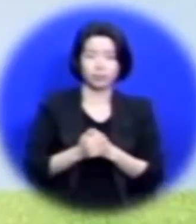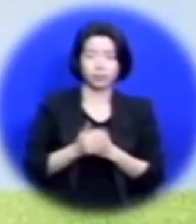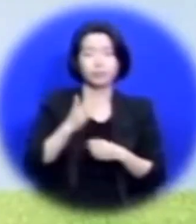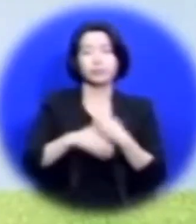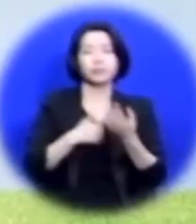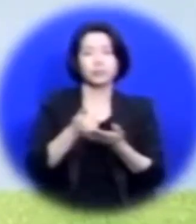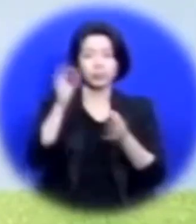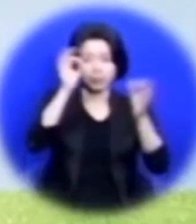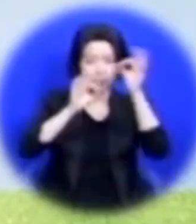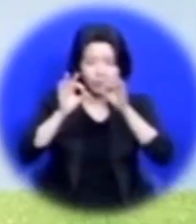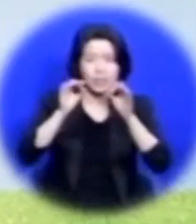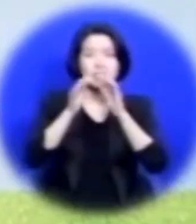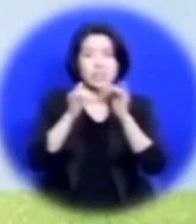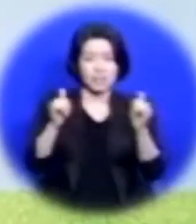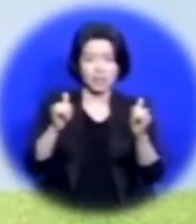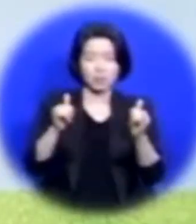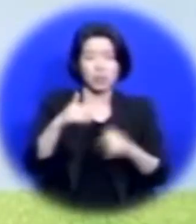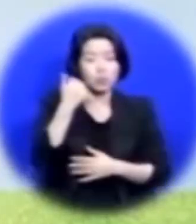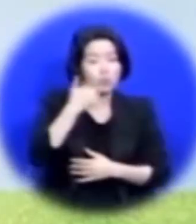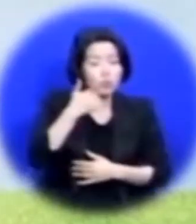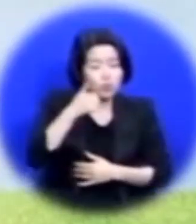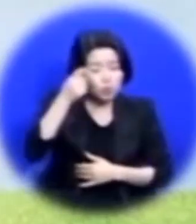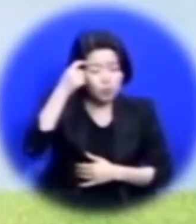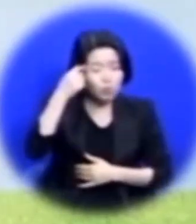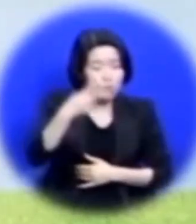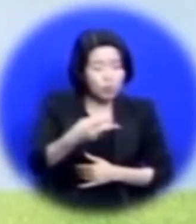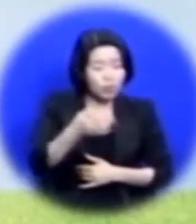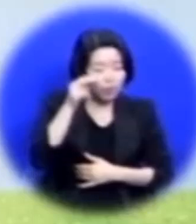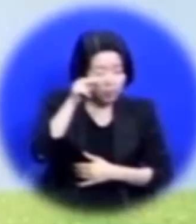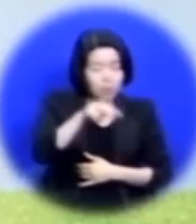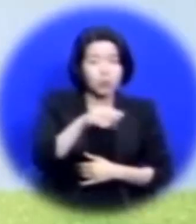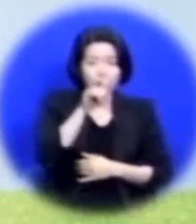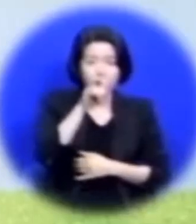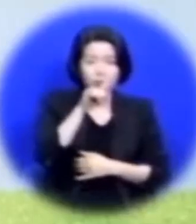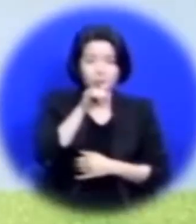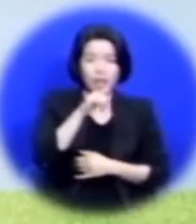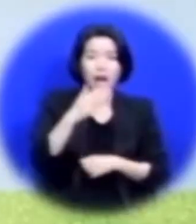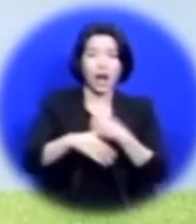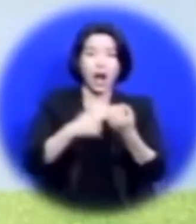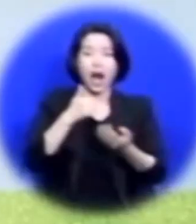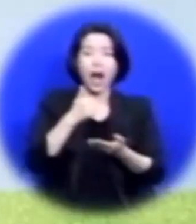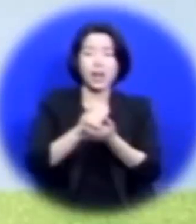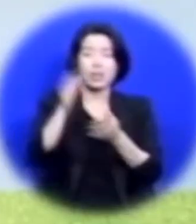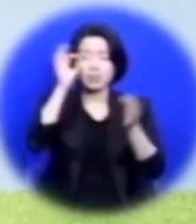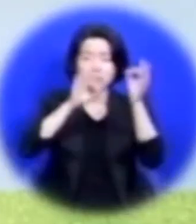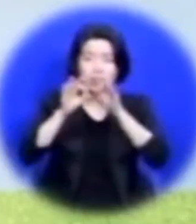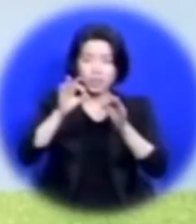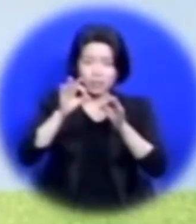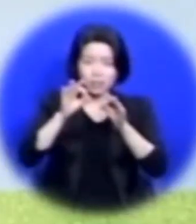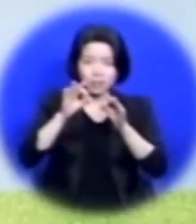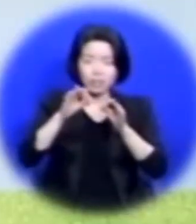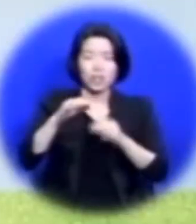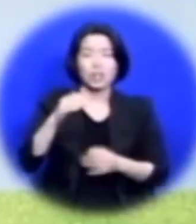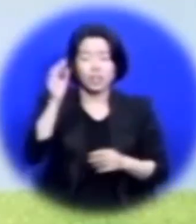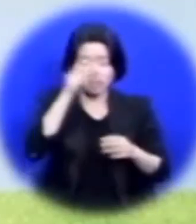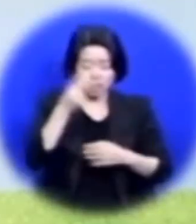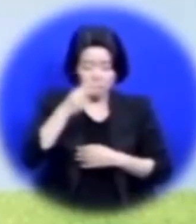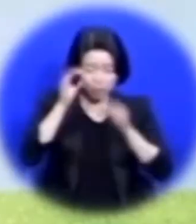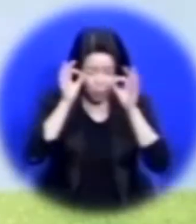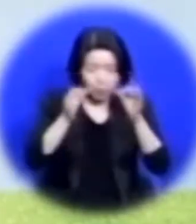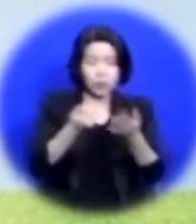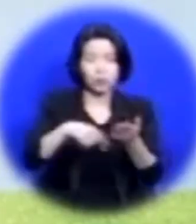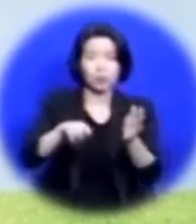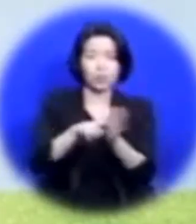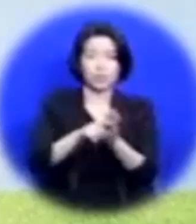하나님을 찾는 사람이 누군가 하나님이 찾는 사람이 누군지를 살펴보 시력 5 1